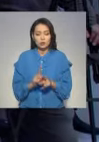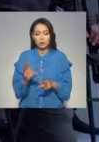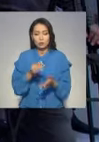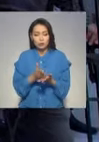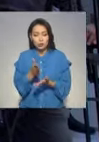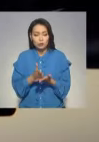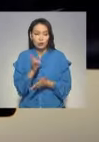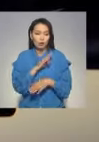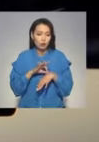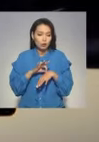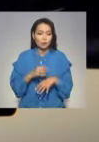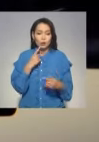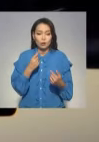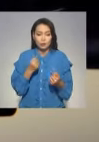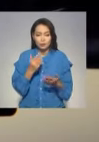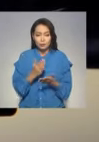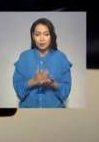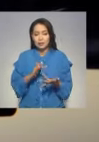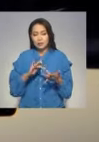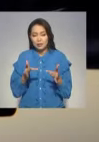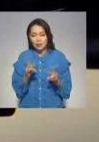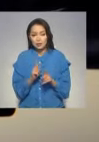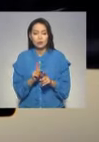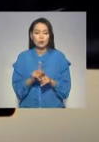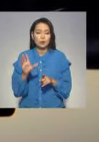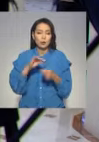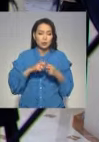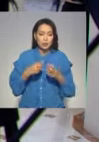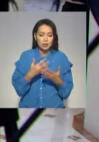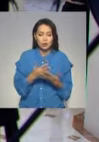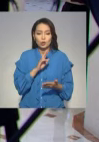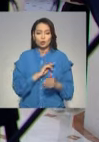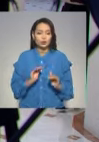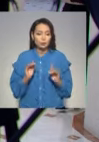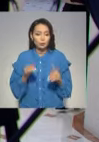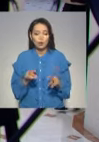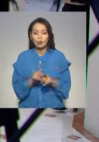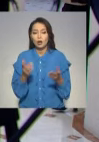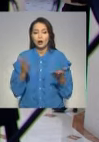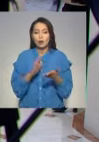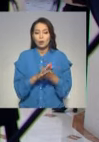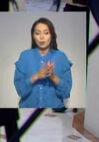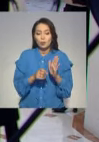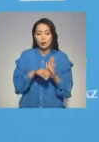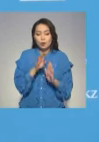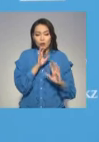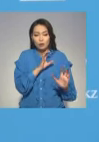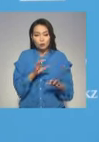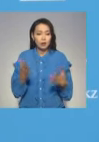бойынша жұмыстар күшейтілуде. Әлеуметтік кепілдіктер мен жеңілдіктерді, жұмысқа орналасу перспективаларын қамтамасыз етуге